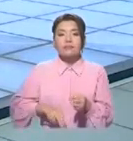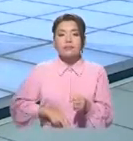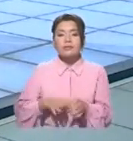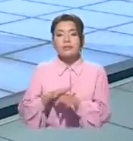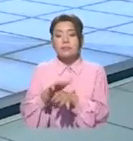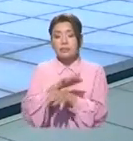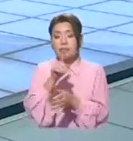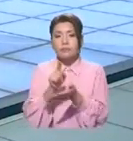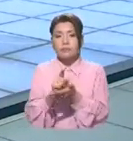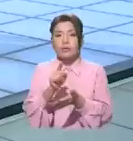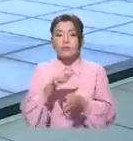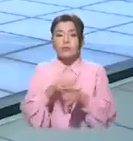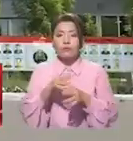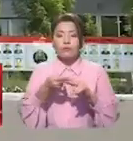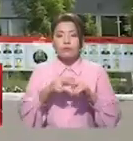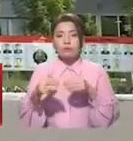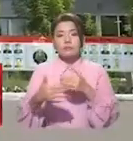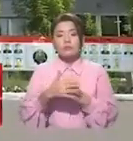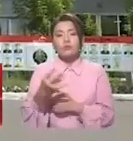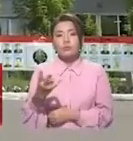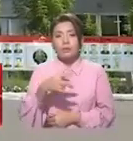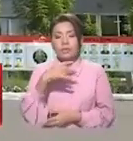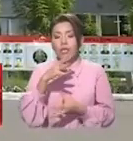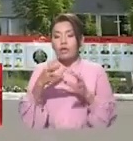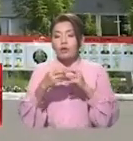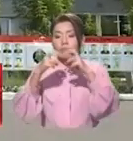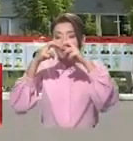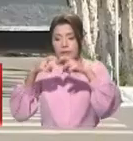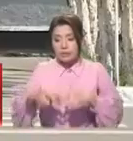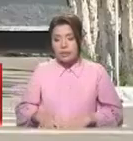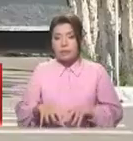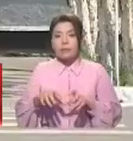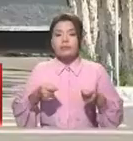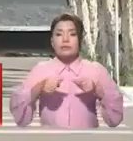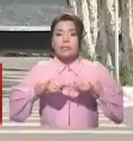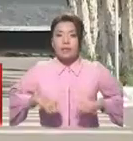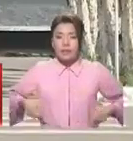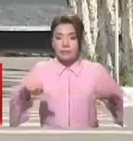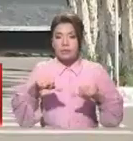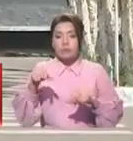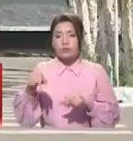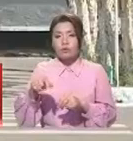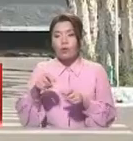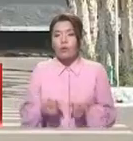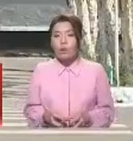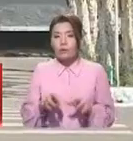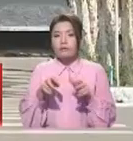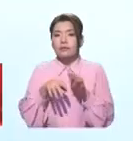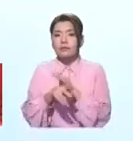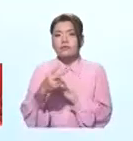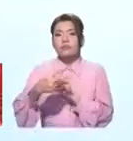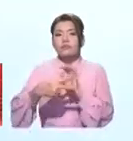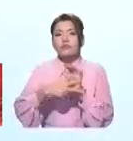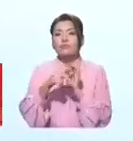инвестиционных обязательств в полной мере. Напомню, по результатам расследования правительственной комиссии в орбите уголовного преследования оказались